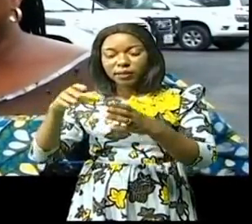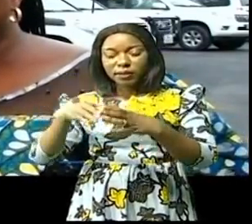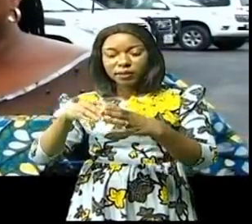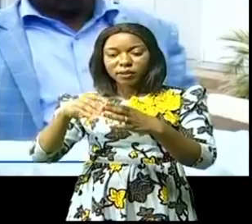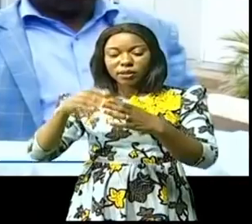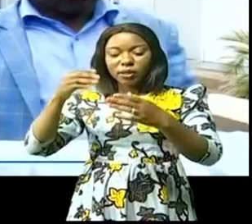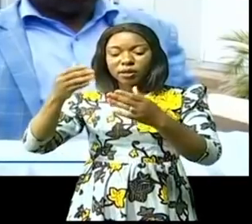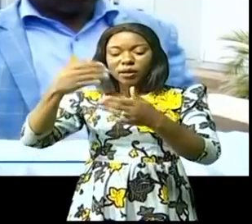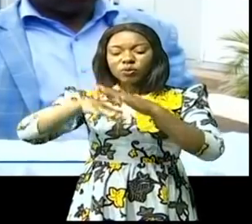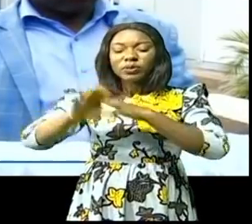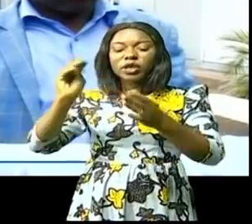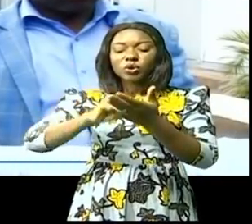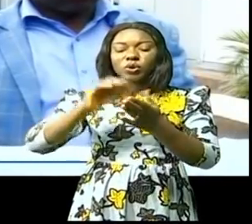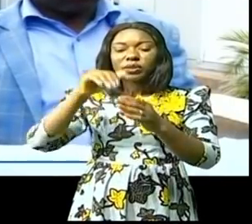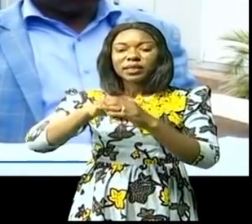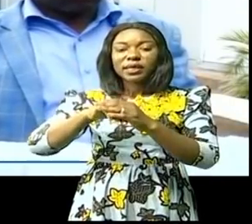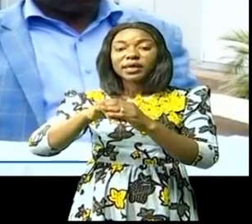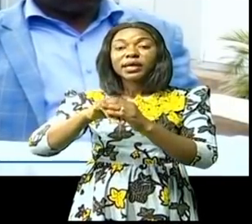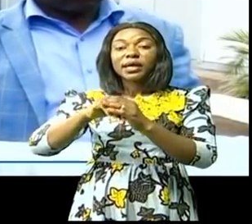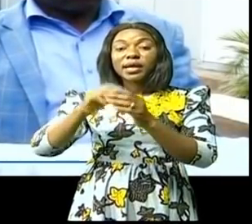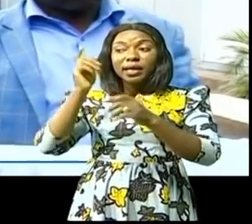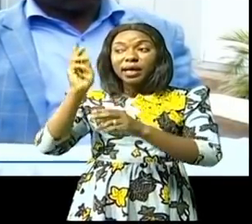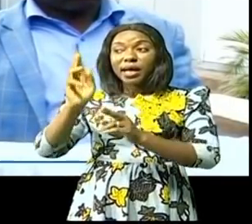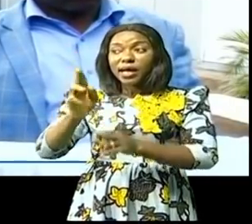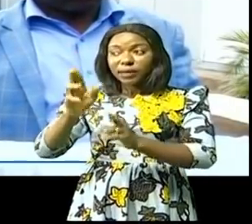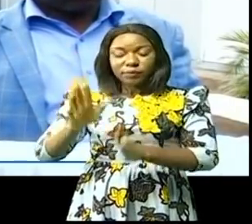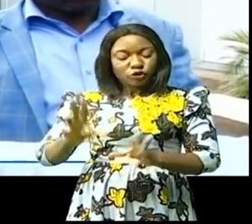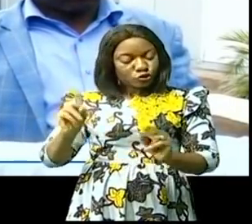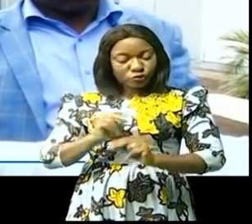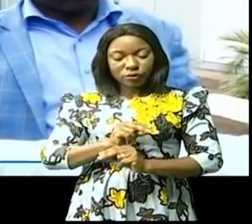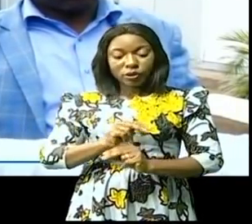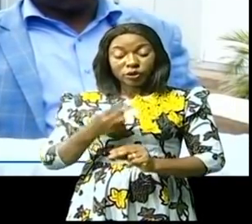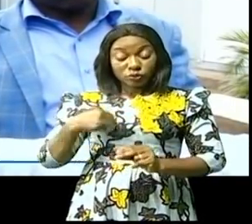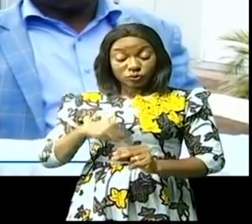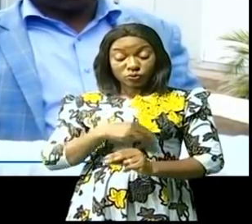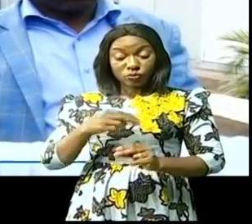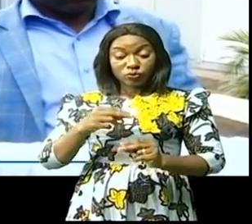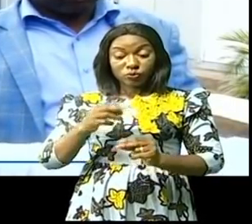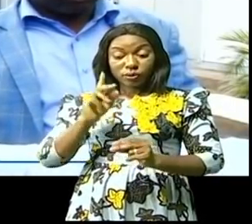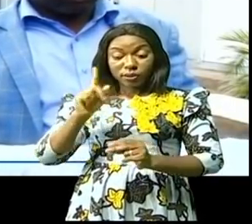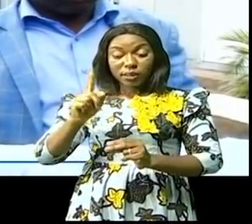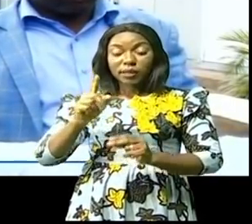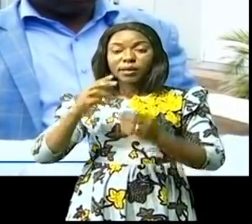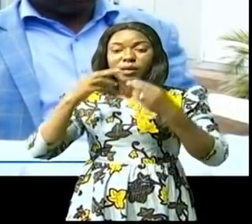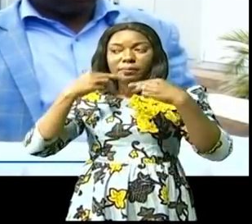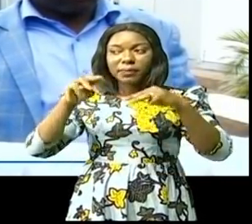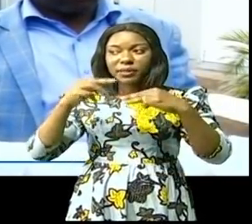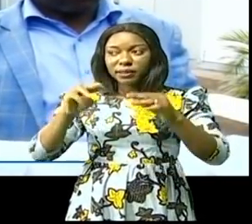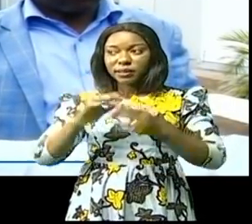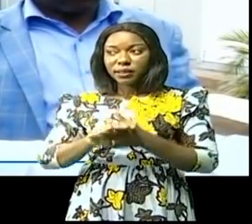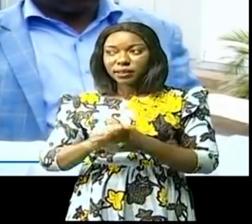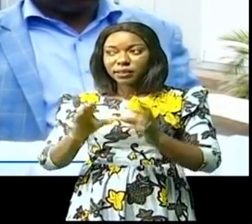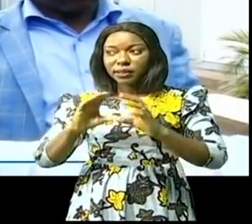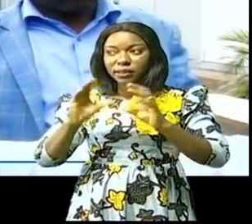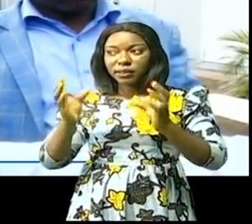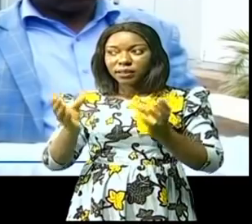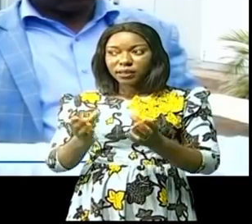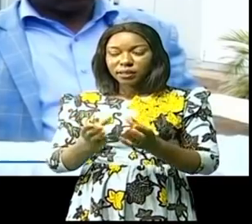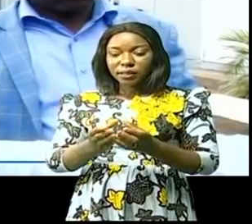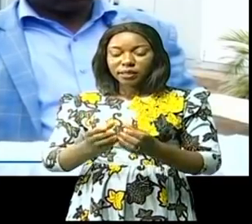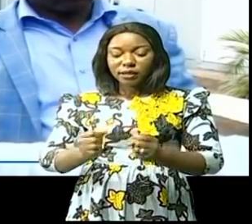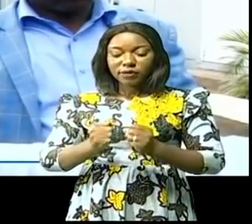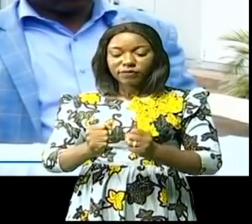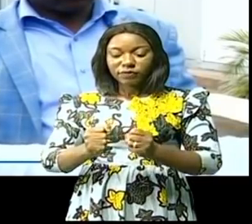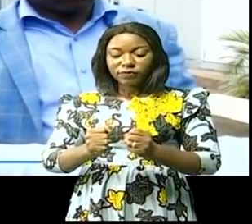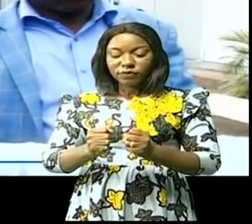l'armée. Nous, en tant que leaders de la communauté, nous n'avons qu'un seul message. La communauté Hutu soutient les efforts du chef